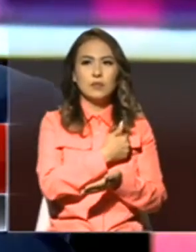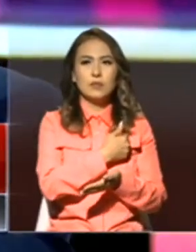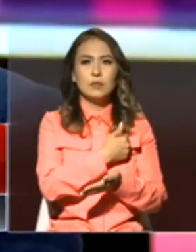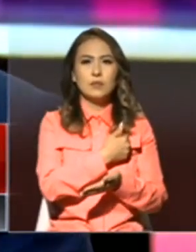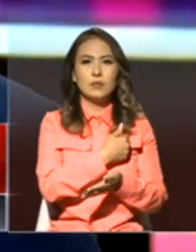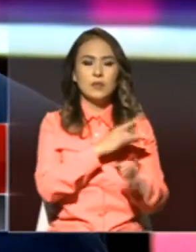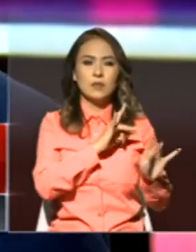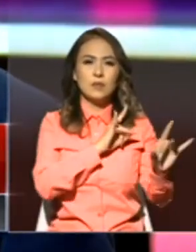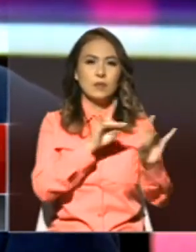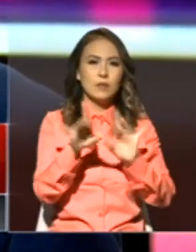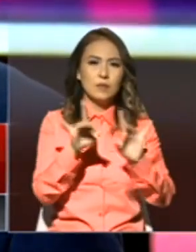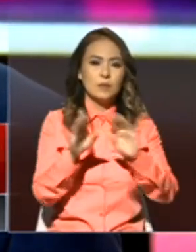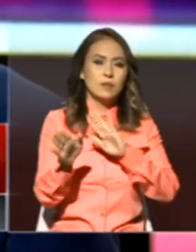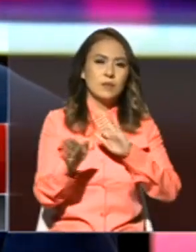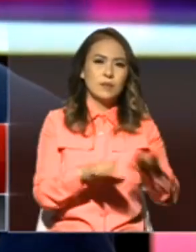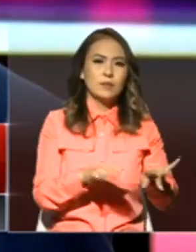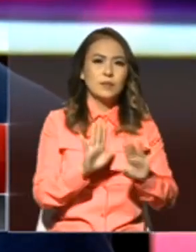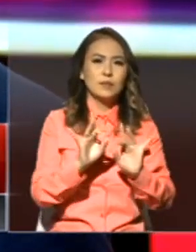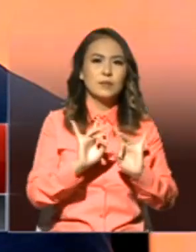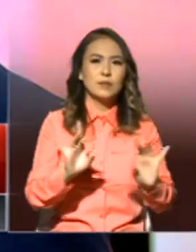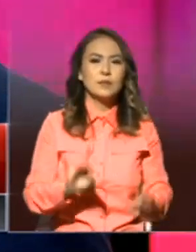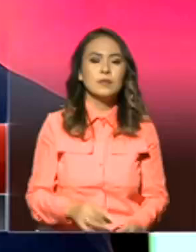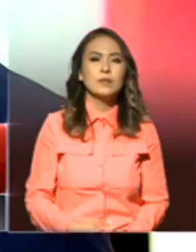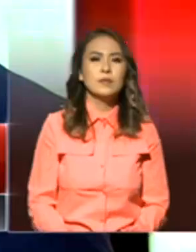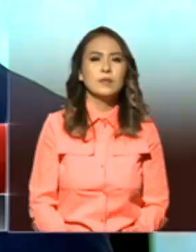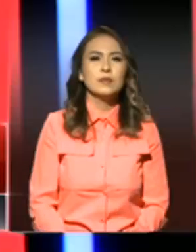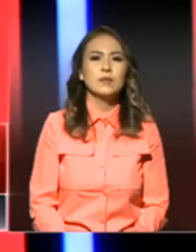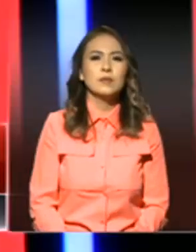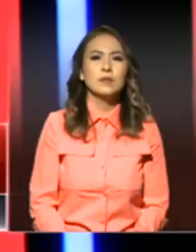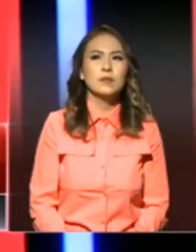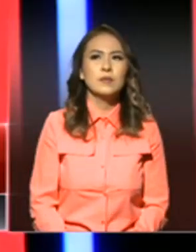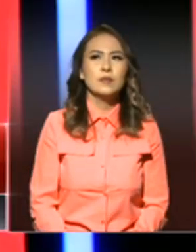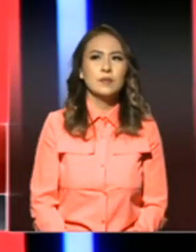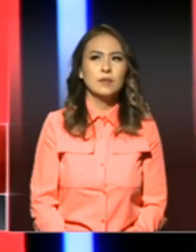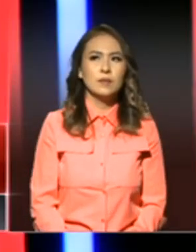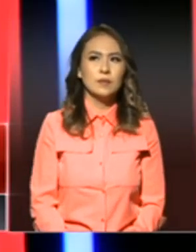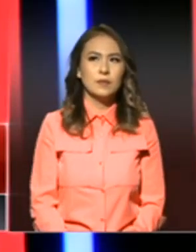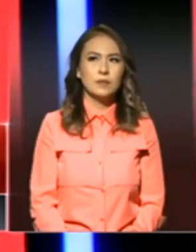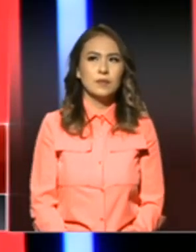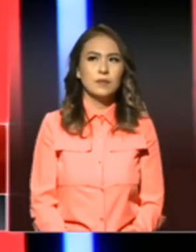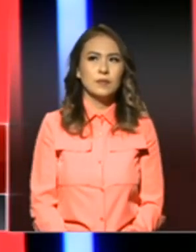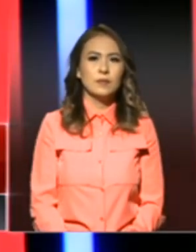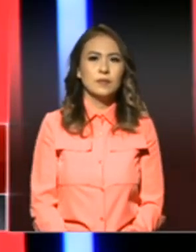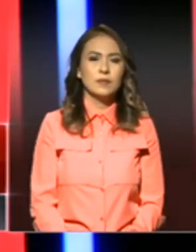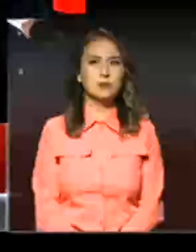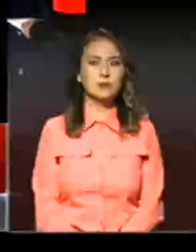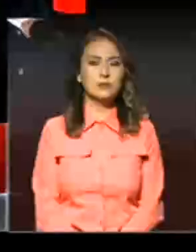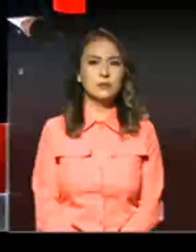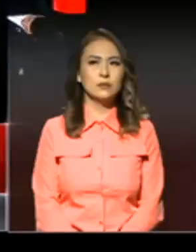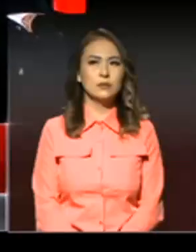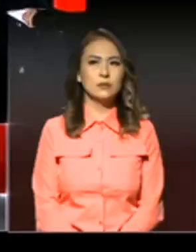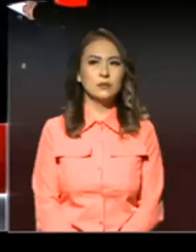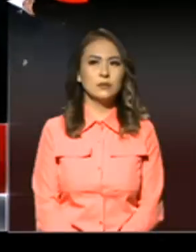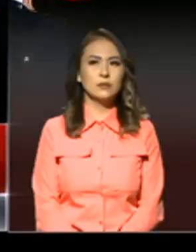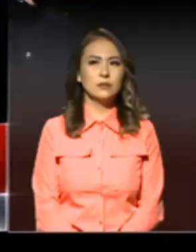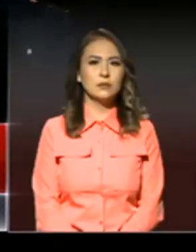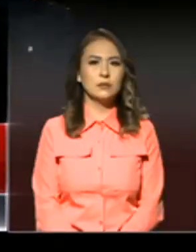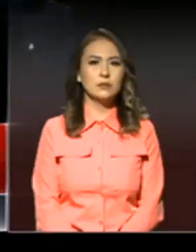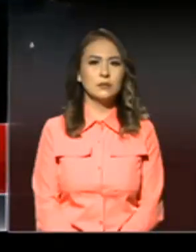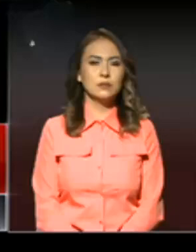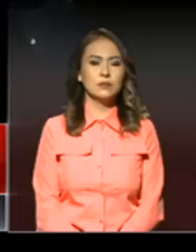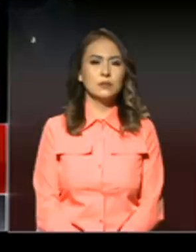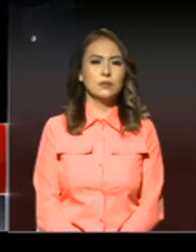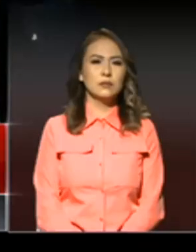Үзілістің уақыты кеп қалған екен, үзілістің уақыты өткен екен. Нағыз осы өткір мәселені үзілістен кейін талқылайық. Біз